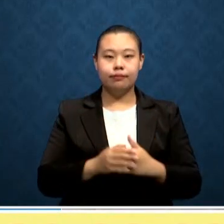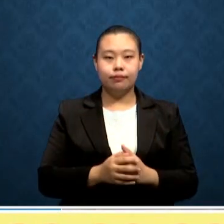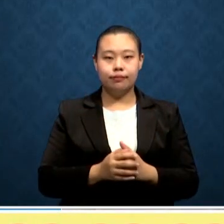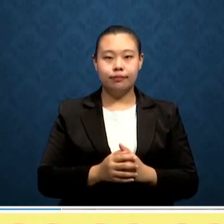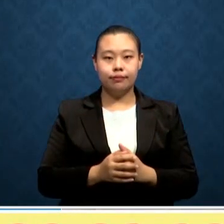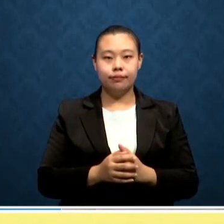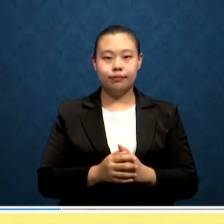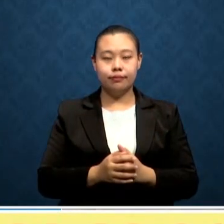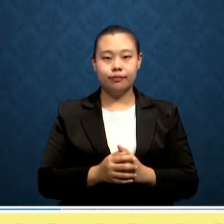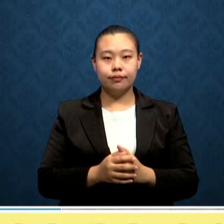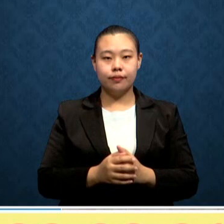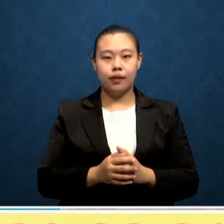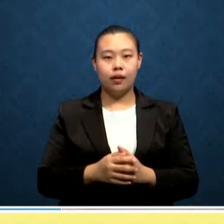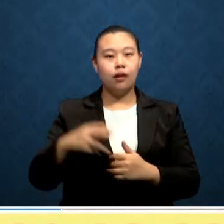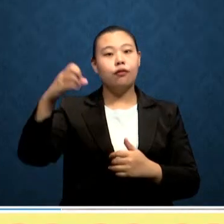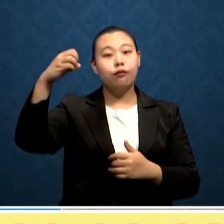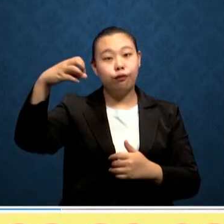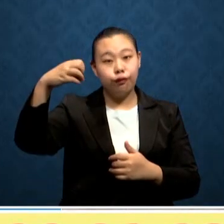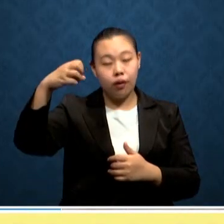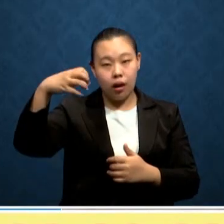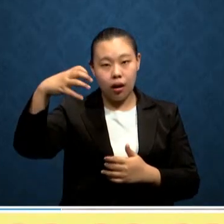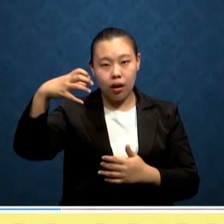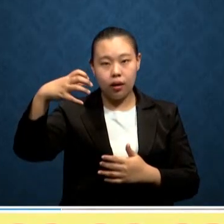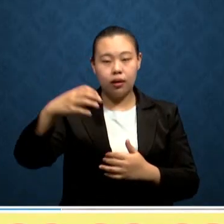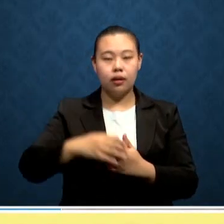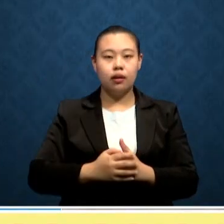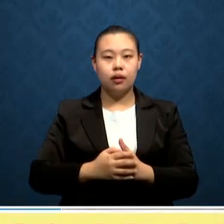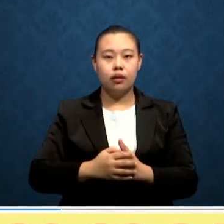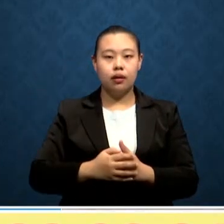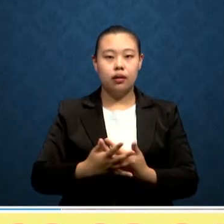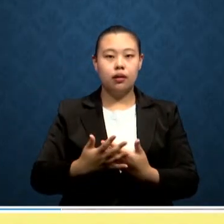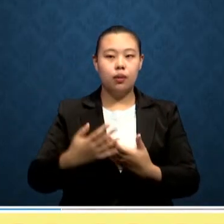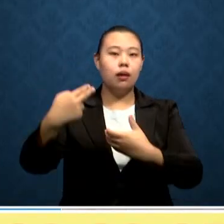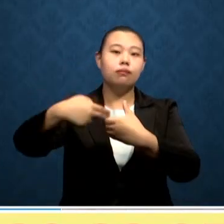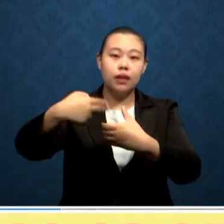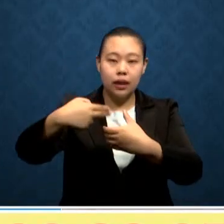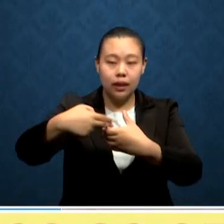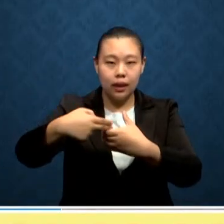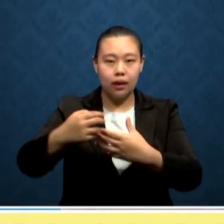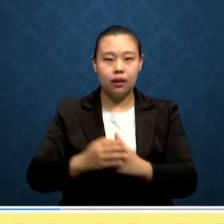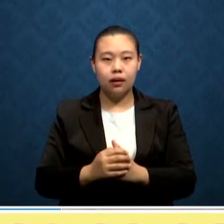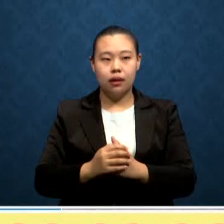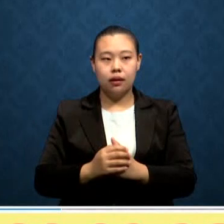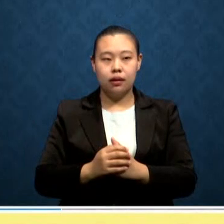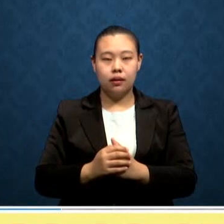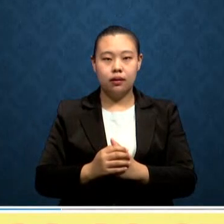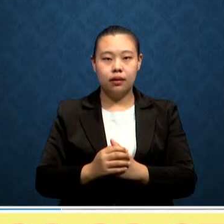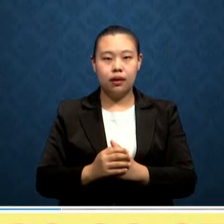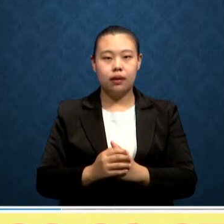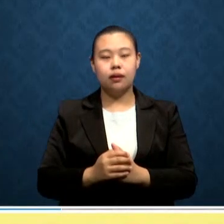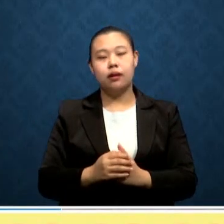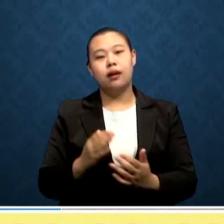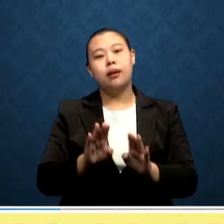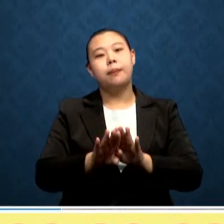สนุนการใช้พลังงานสะอาดในภาคเอกชนผลการเปิดประมูลพลังงานหมุ